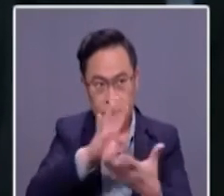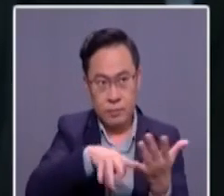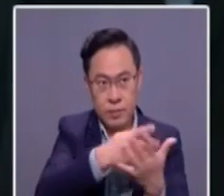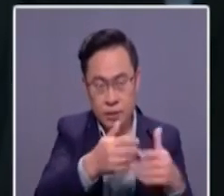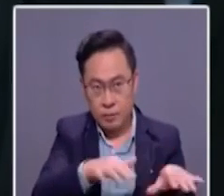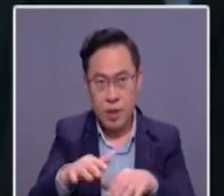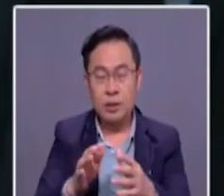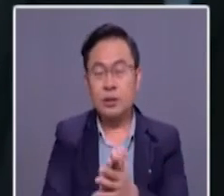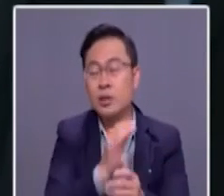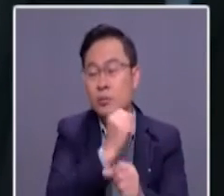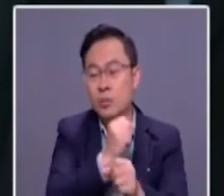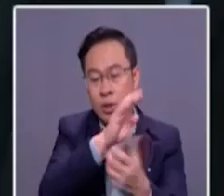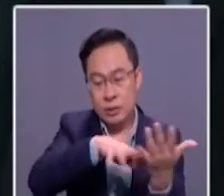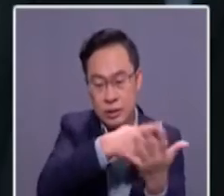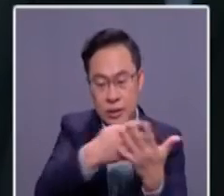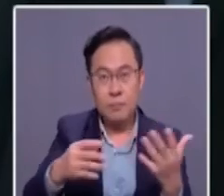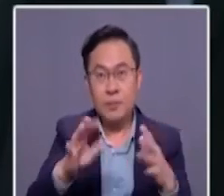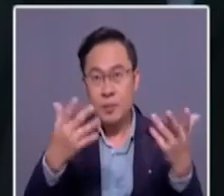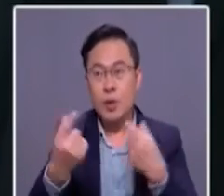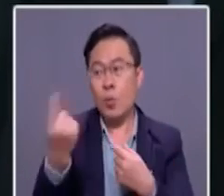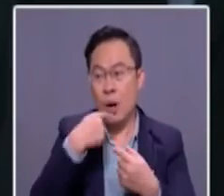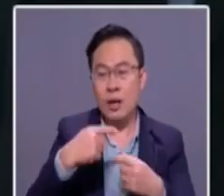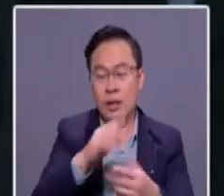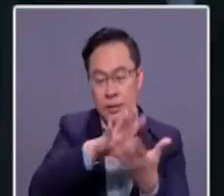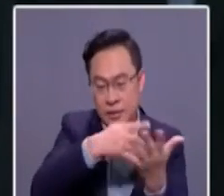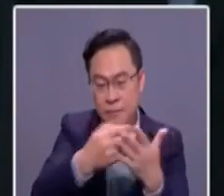คุณก็ว่าเตรียมการคุณก็ว่า